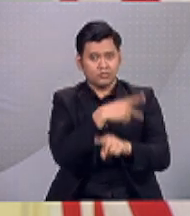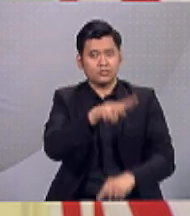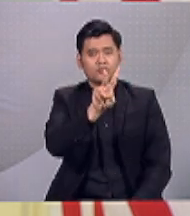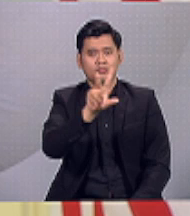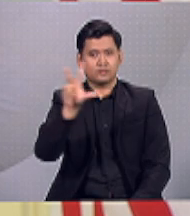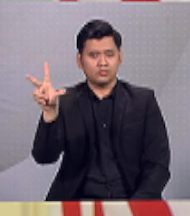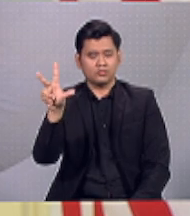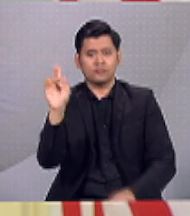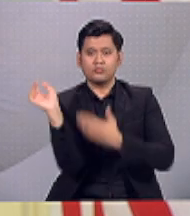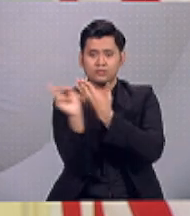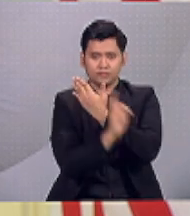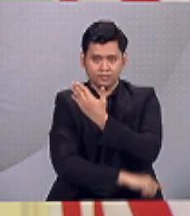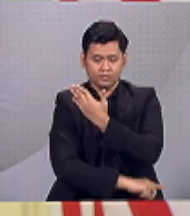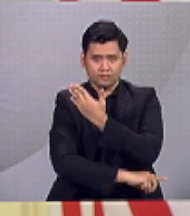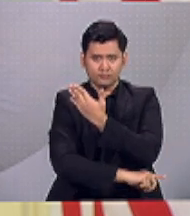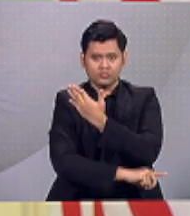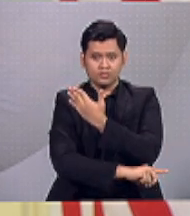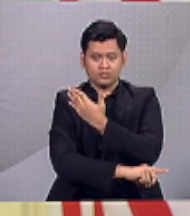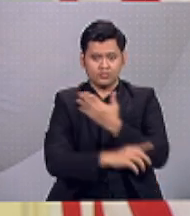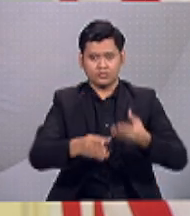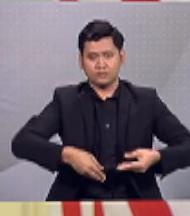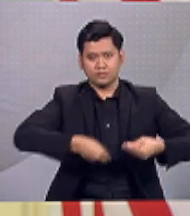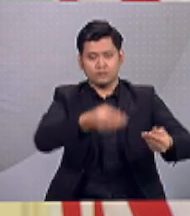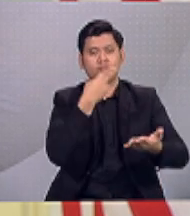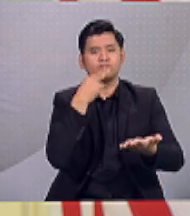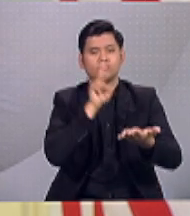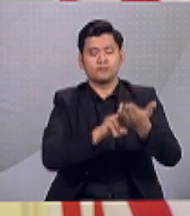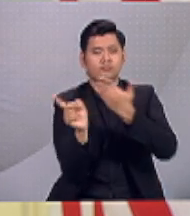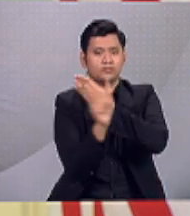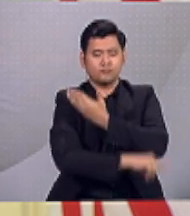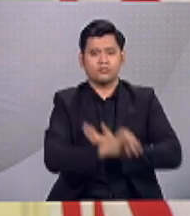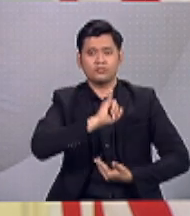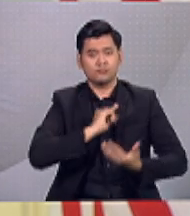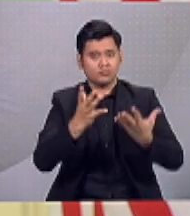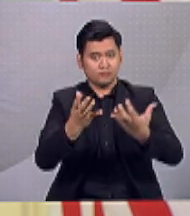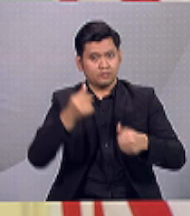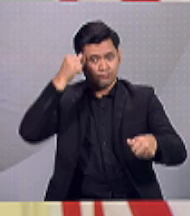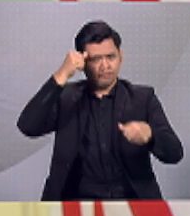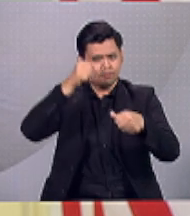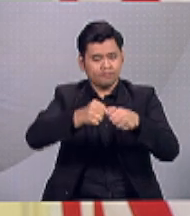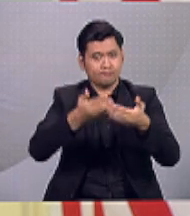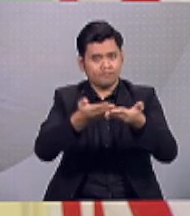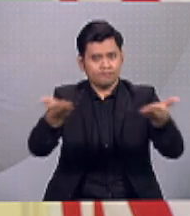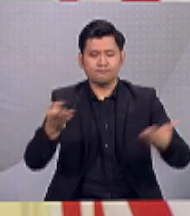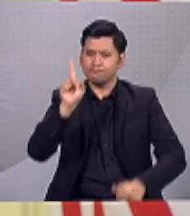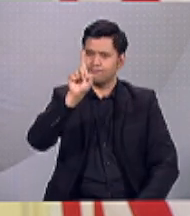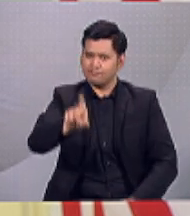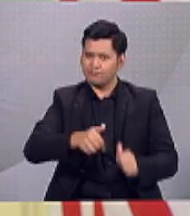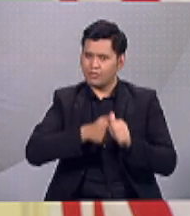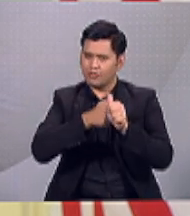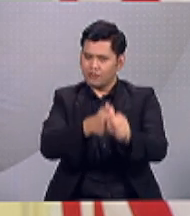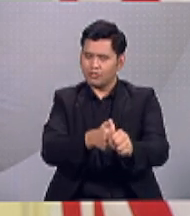23 kompaun. Jadi sekali lagi saya ingin ingatkan kepada semua supaya mematuhi